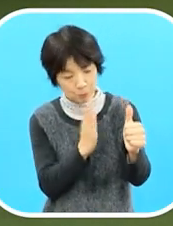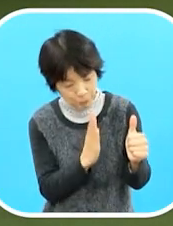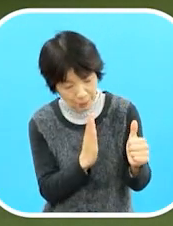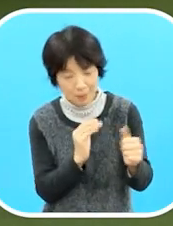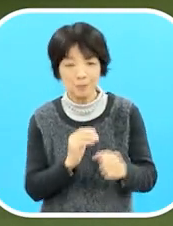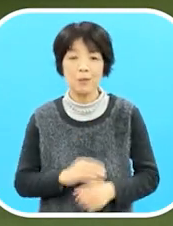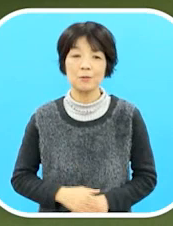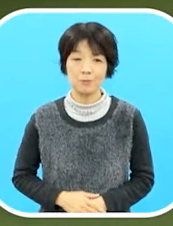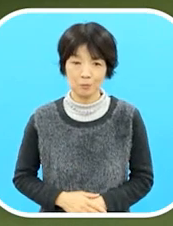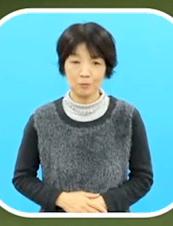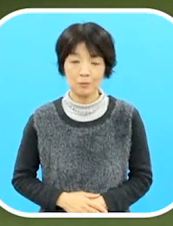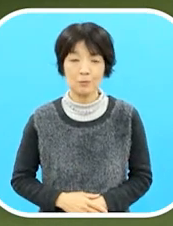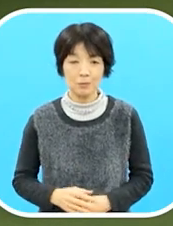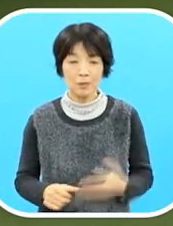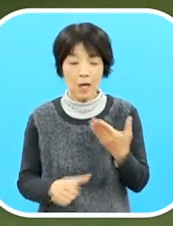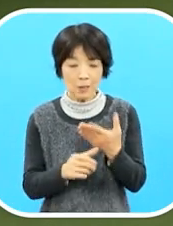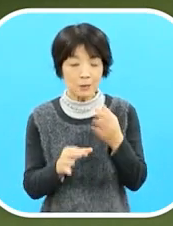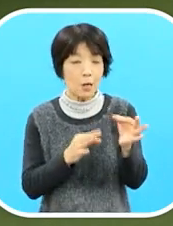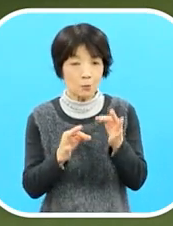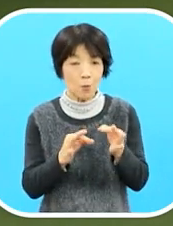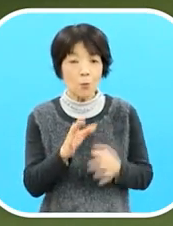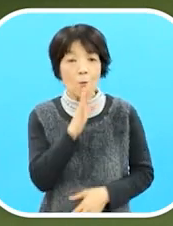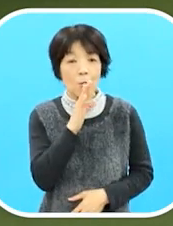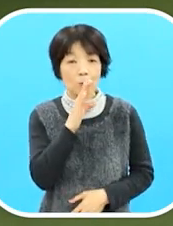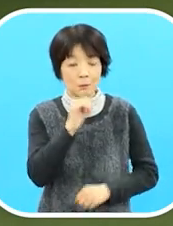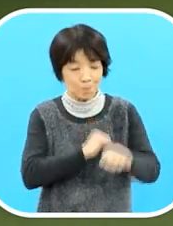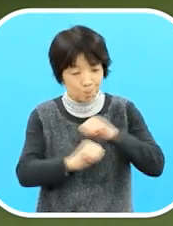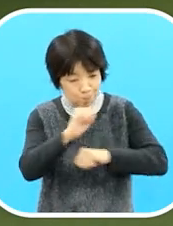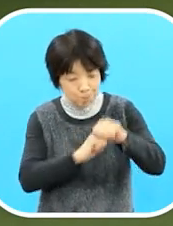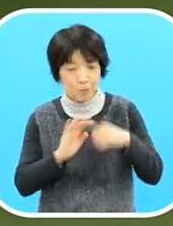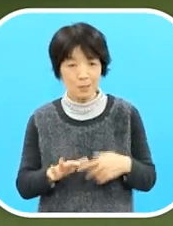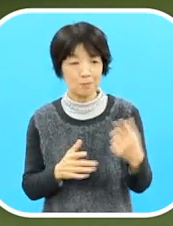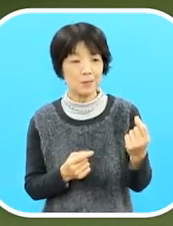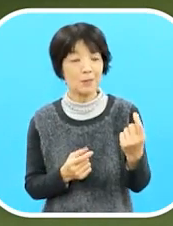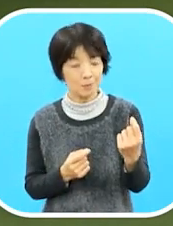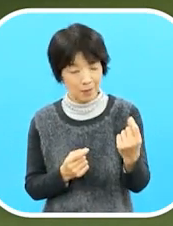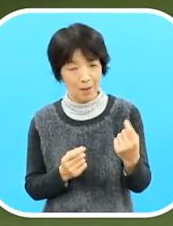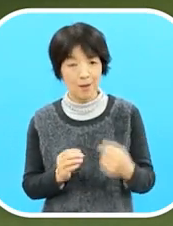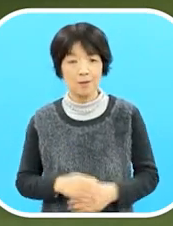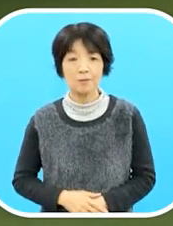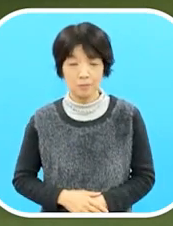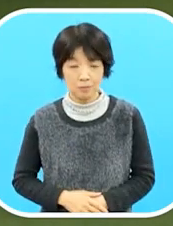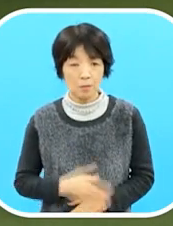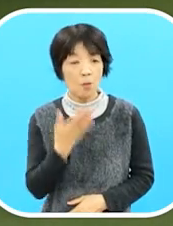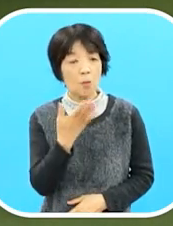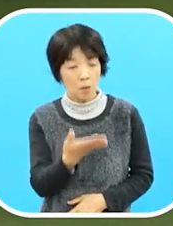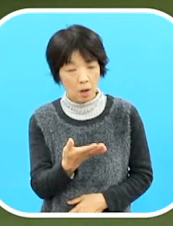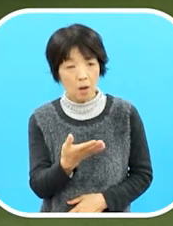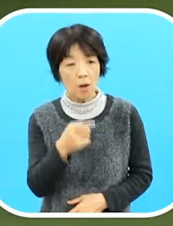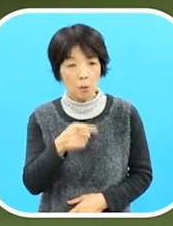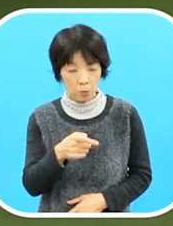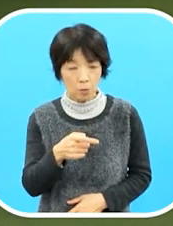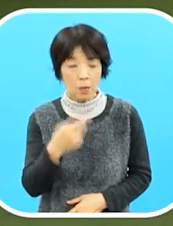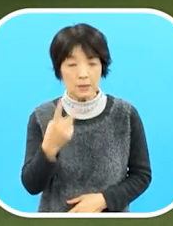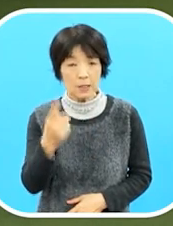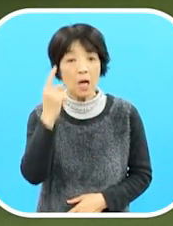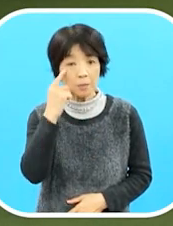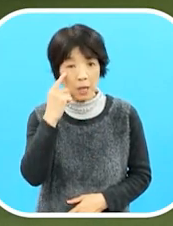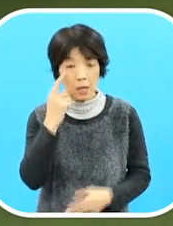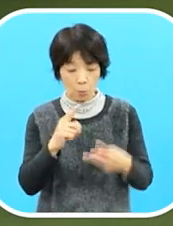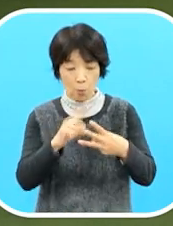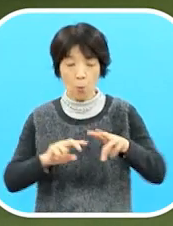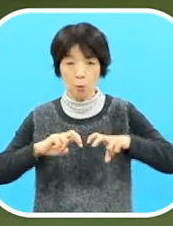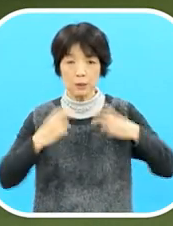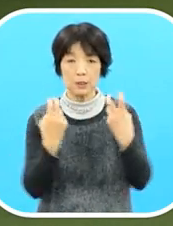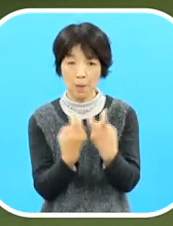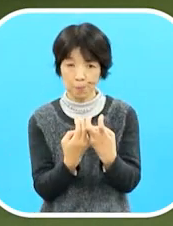願いします。 秋翔は大活躍の夏でしたよね。成田投手にとっては今回2回目の甲子園だったわけ